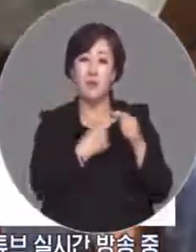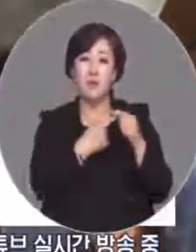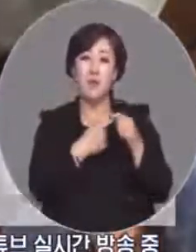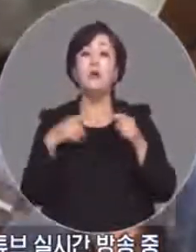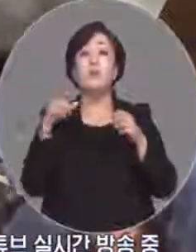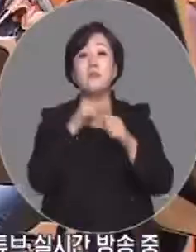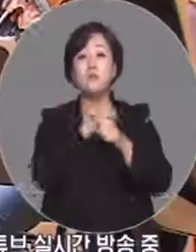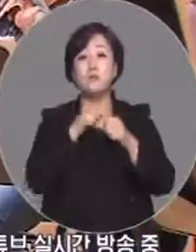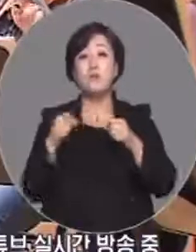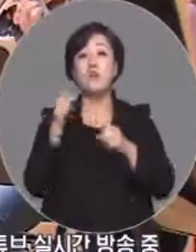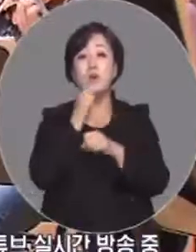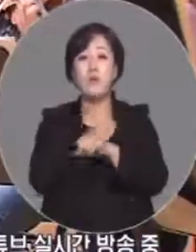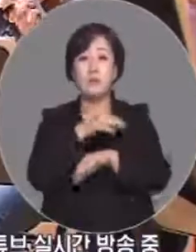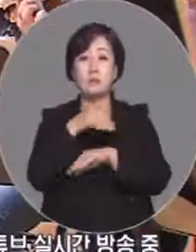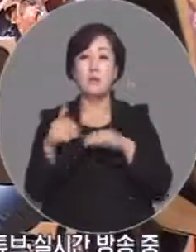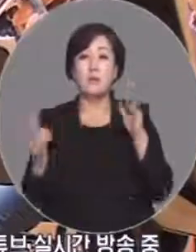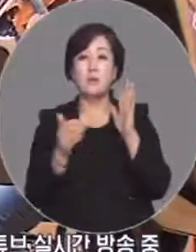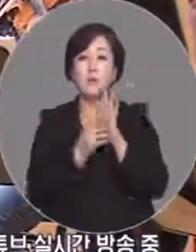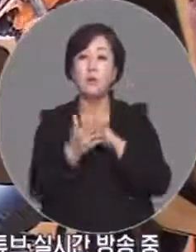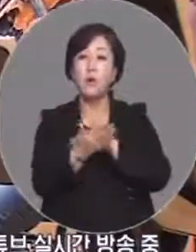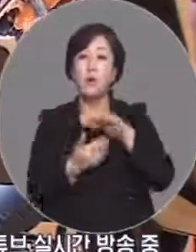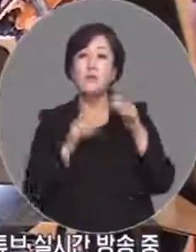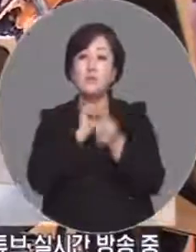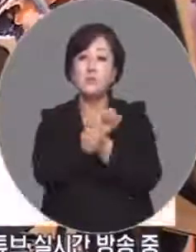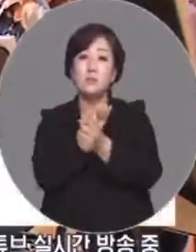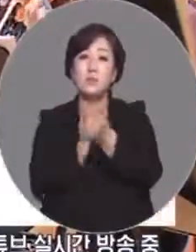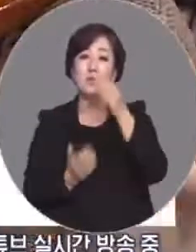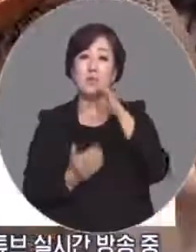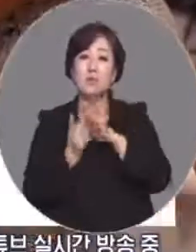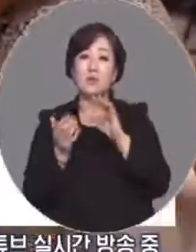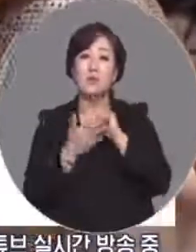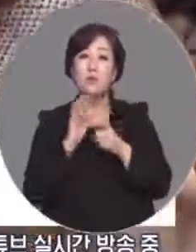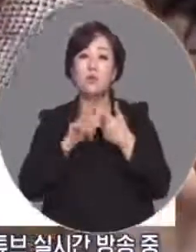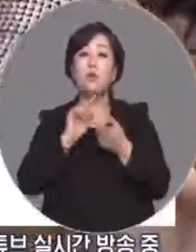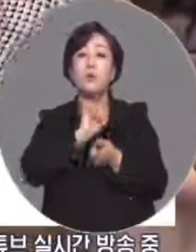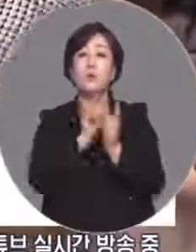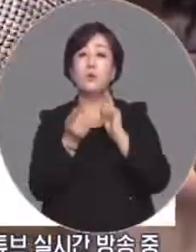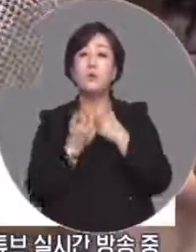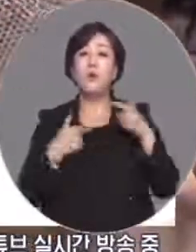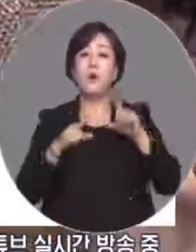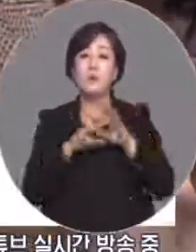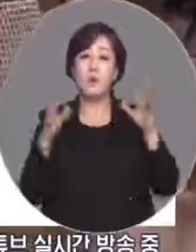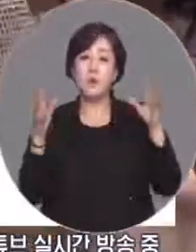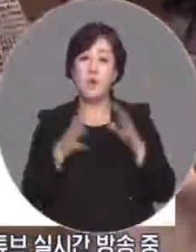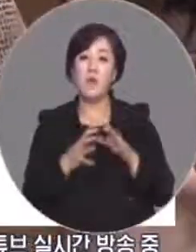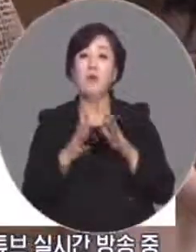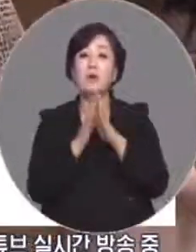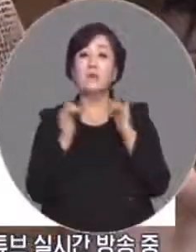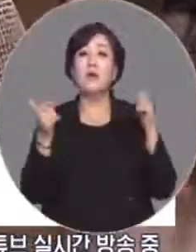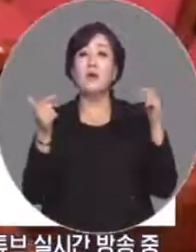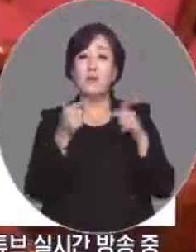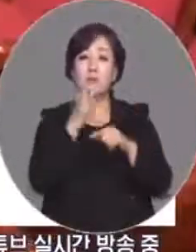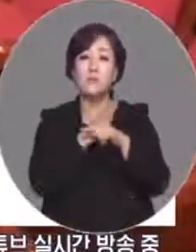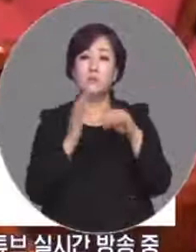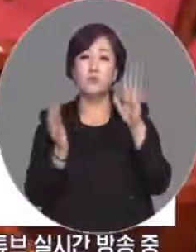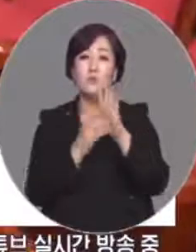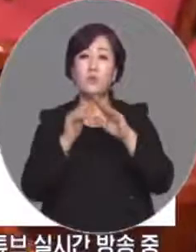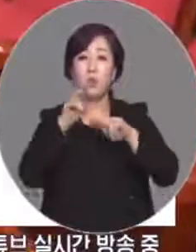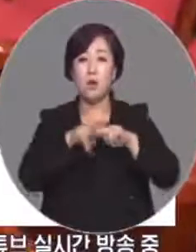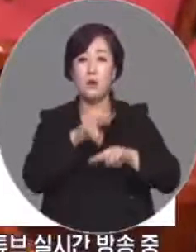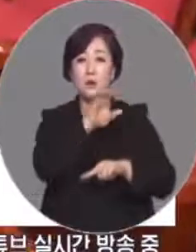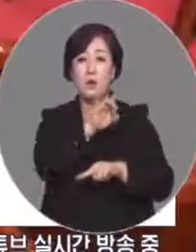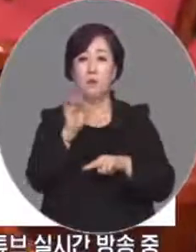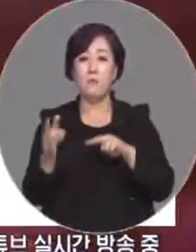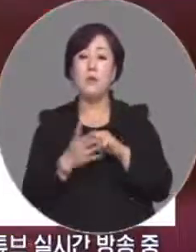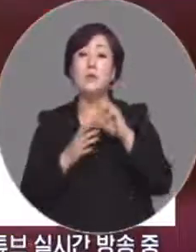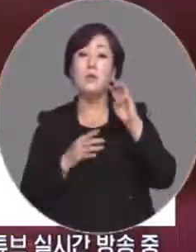선보입니다. 코로나 확산 방지를 위해 바이올린과 첼로, 호른 등 최소 연주자로 무대를 구성했고 관객도